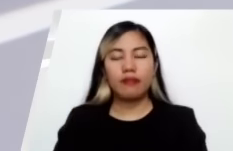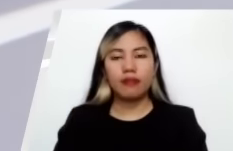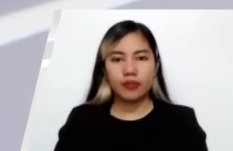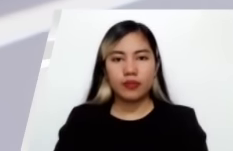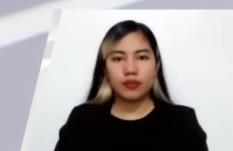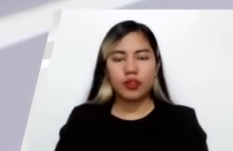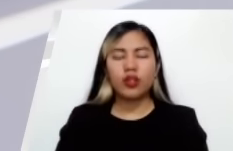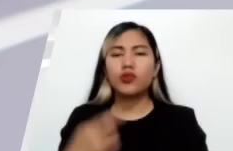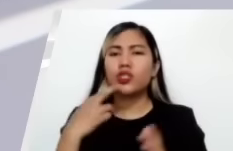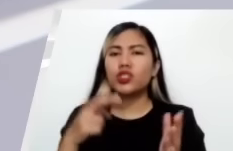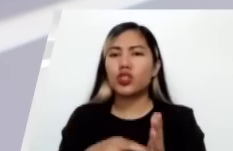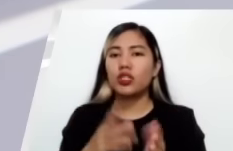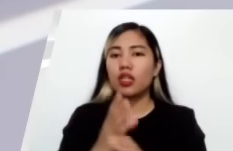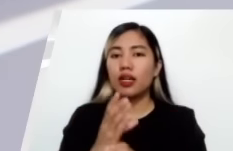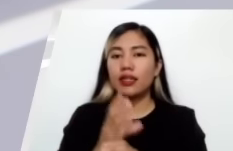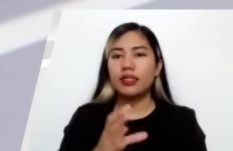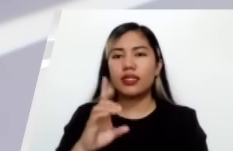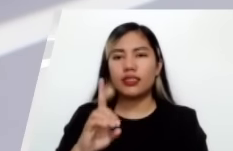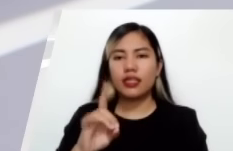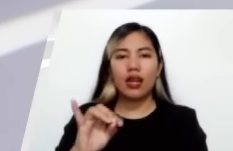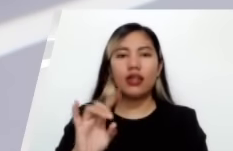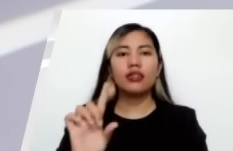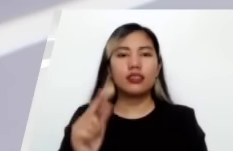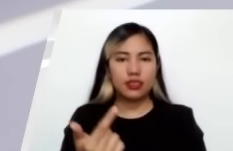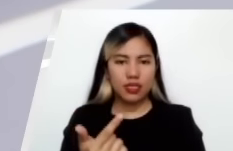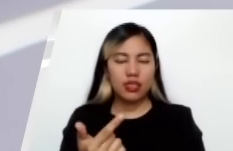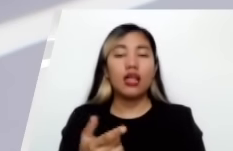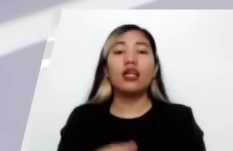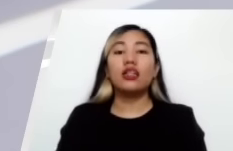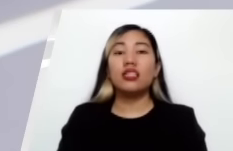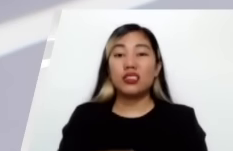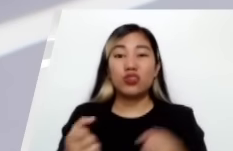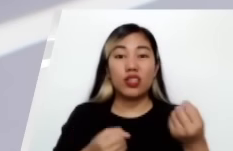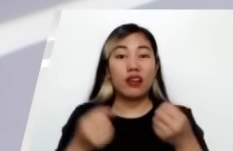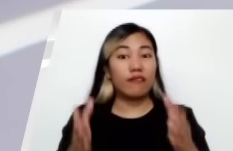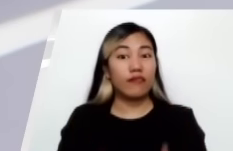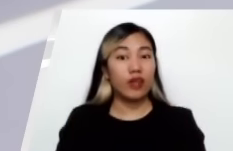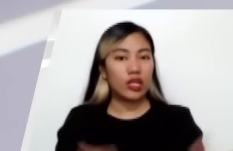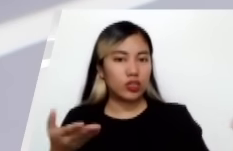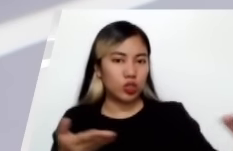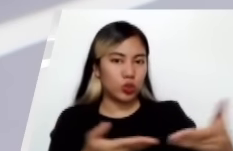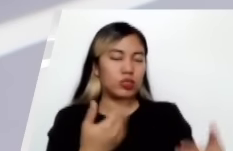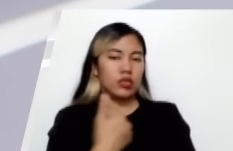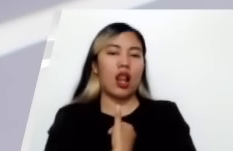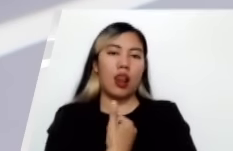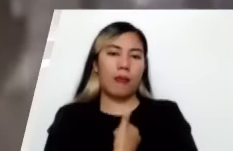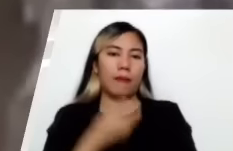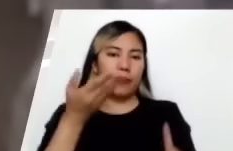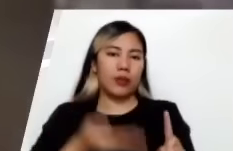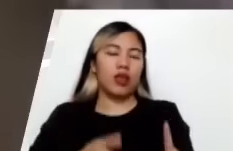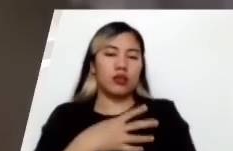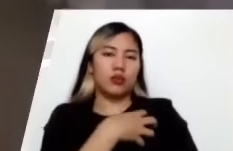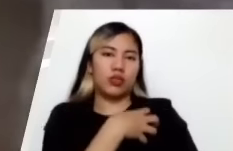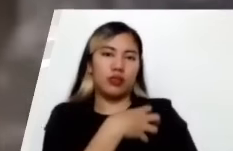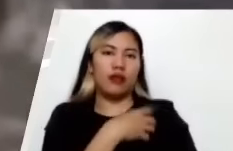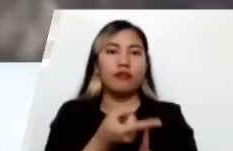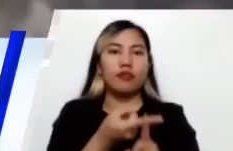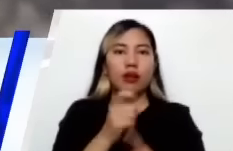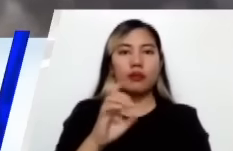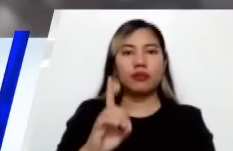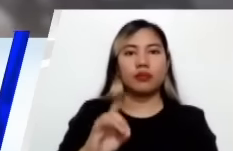at nagpakilala nga ayon sa mga enforcer, nagpakilalang pulis daw siya from DILG. Kinumpiska